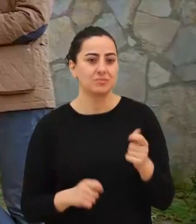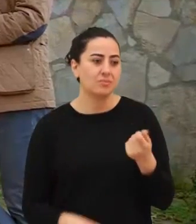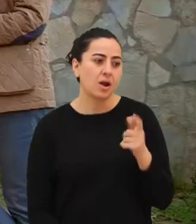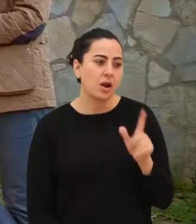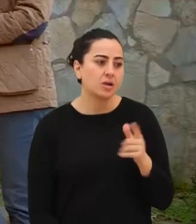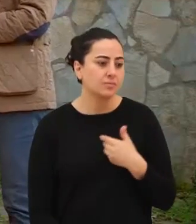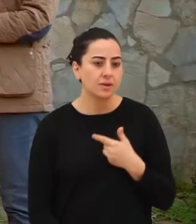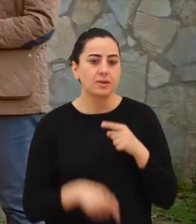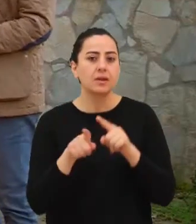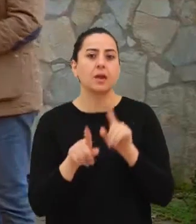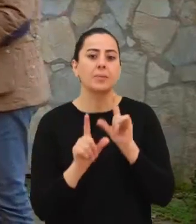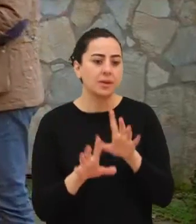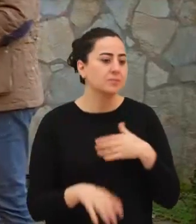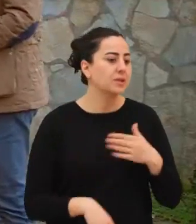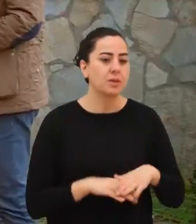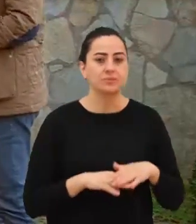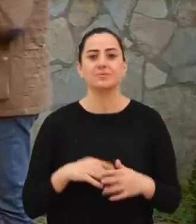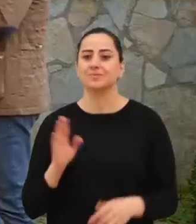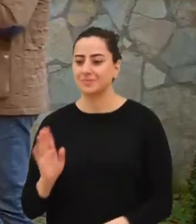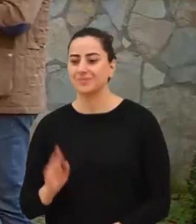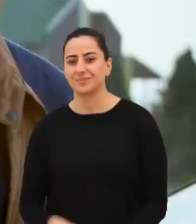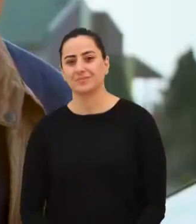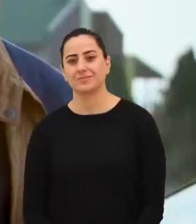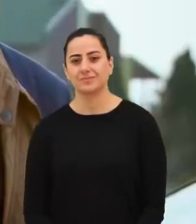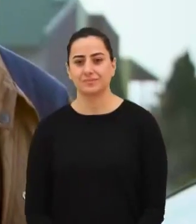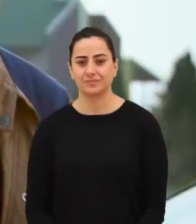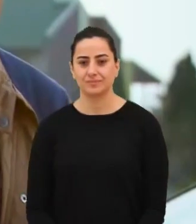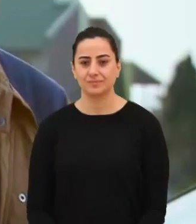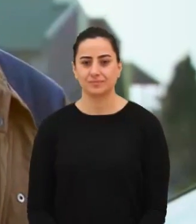para lazım biliyorsunuz. İyi, tamam Şükrü, tamam.